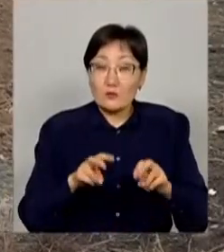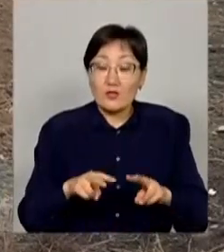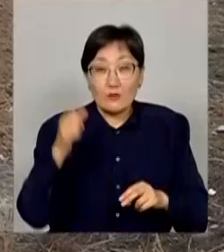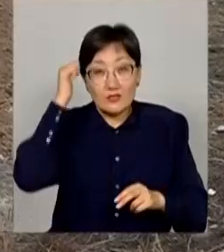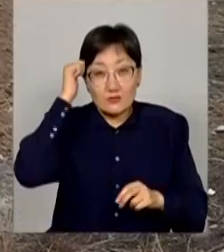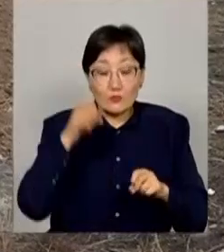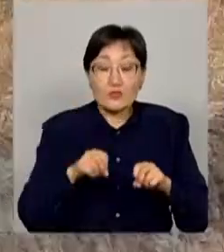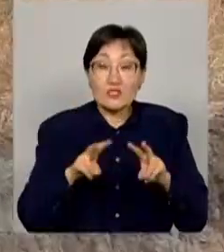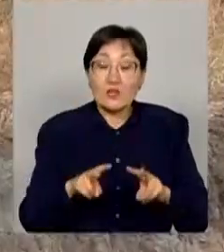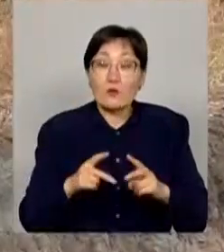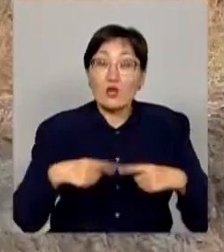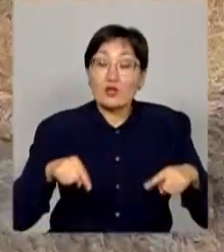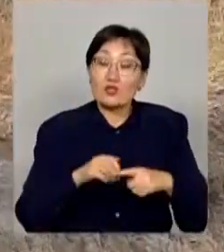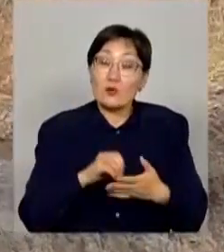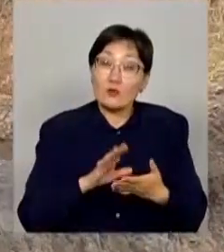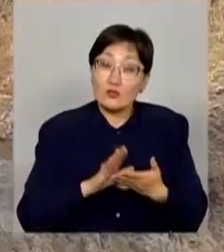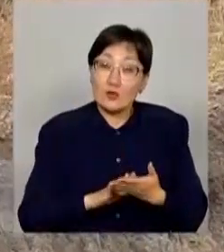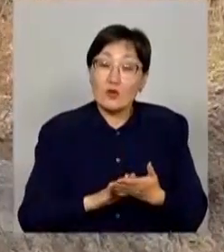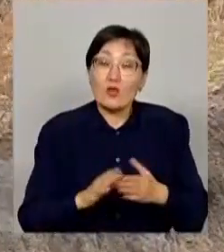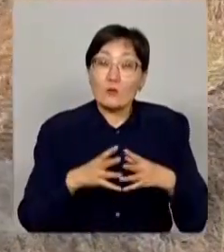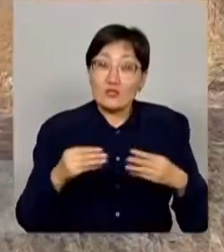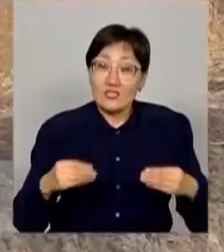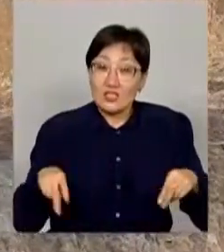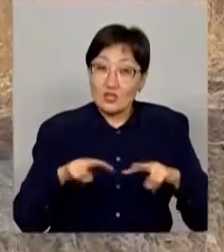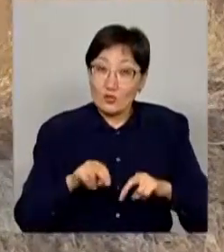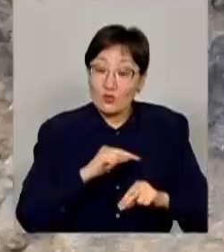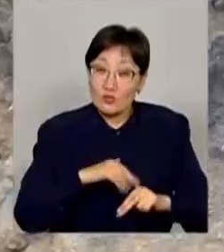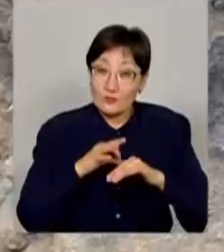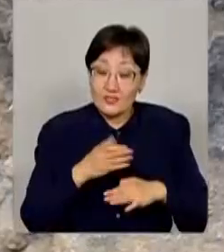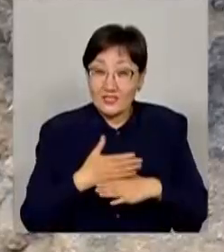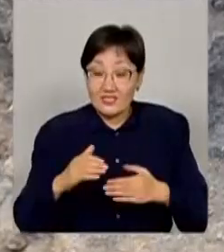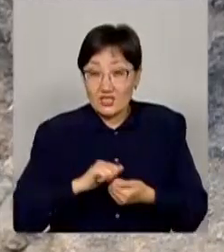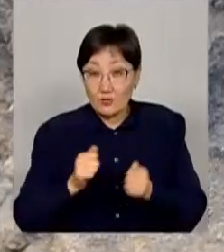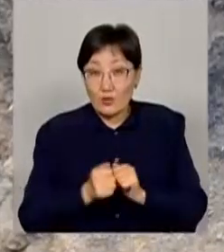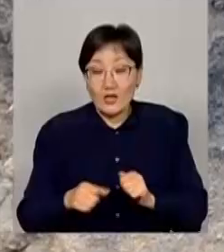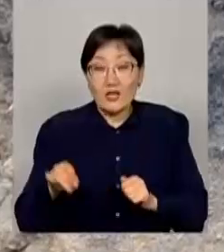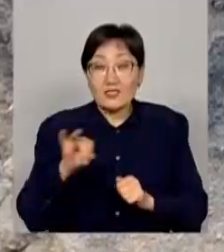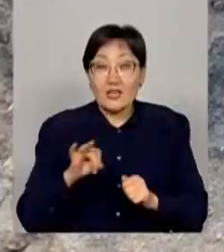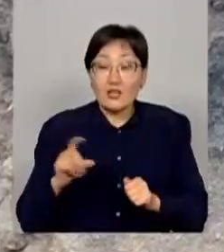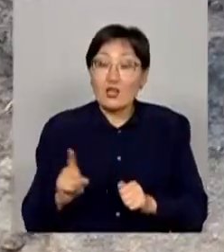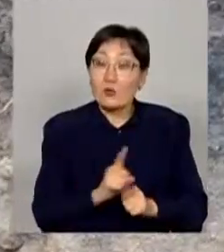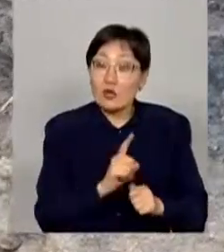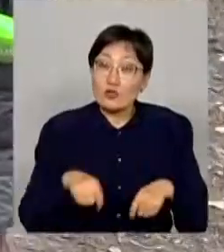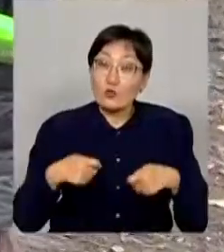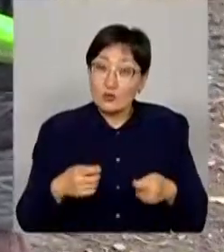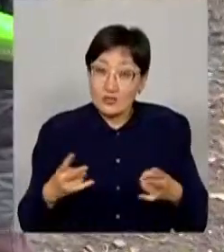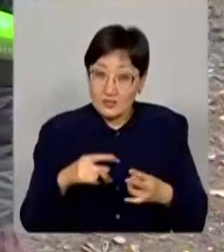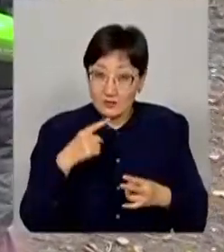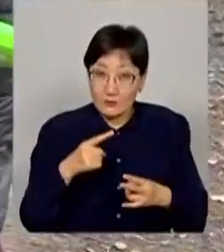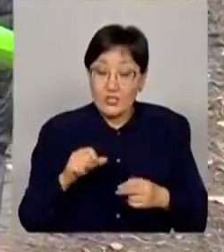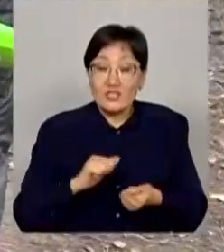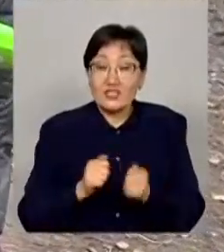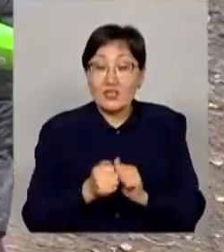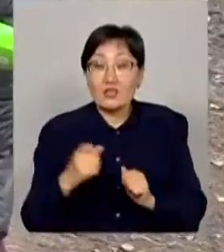жәдігерді арнайы қорға тіркеп бұл аймаққа көктемде зерттеу жүргізеді кейіннен тастарды тарихи мұражайға өткізу керектігін айтады алайда